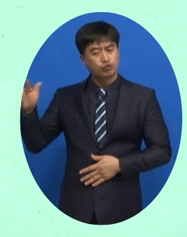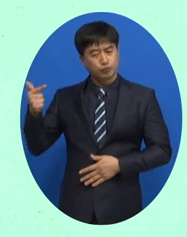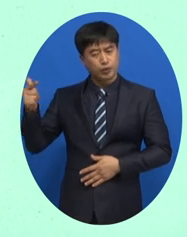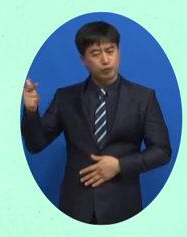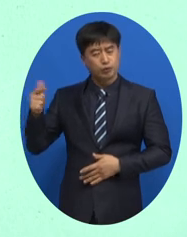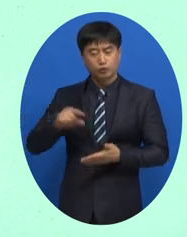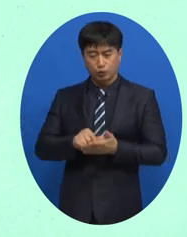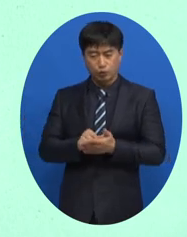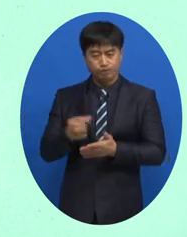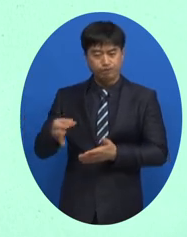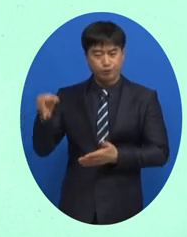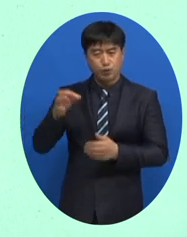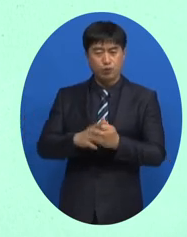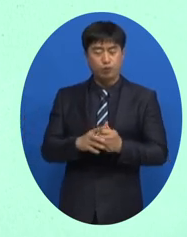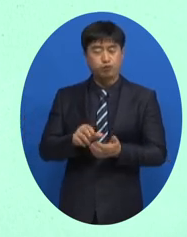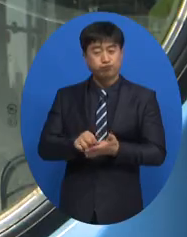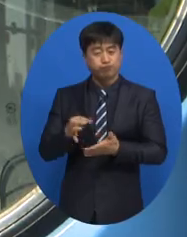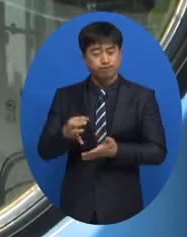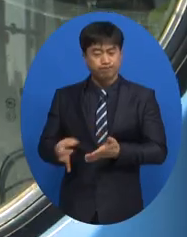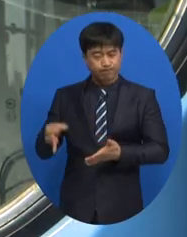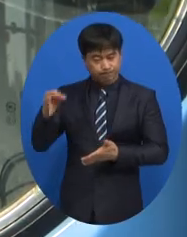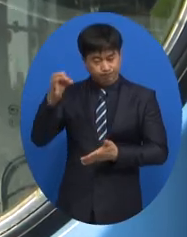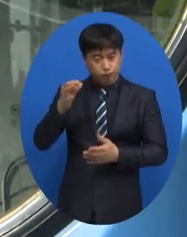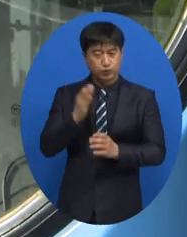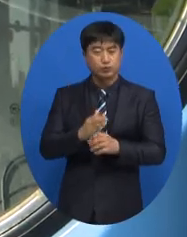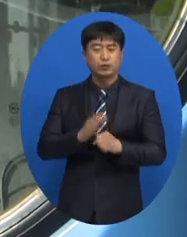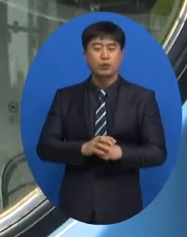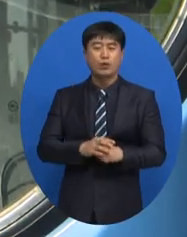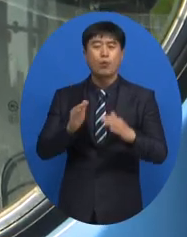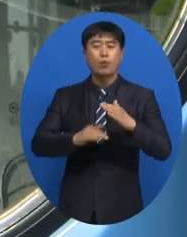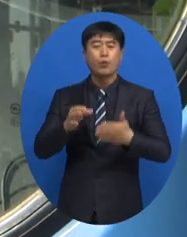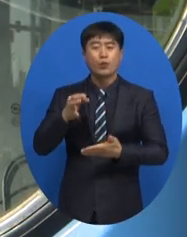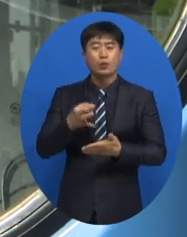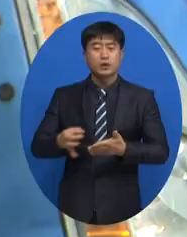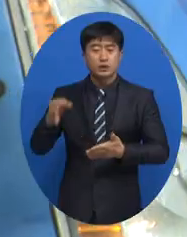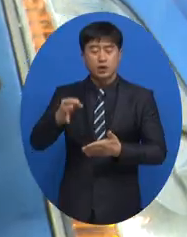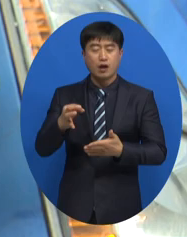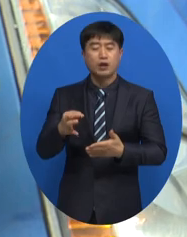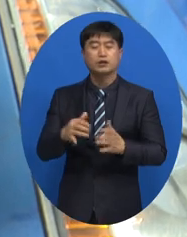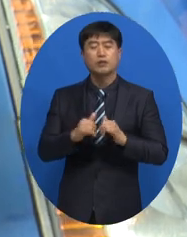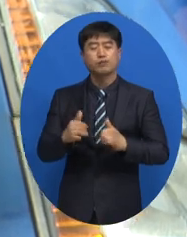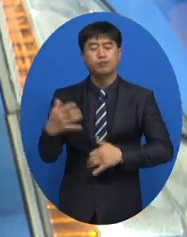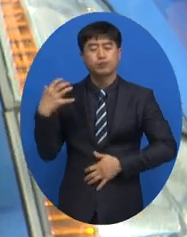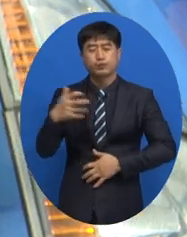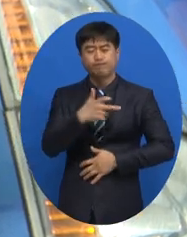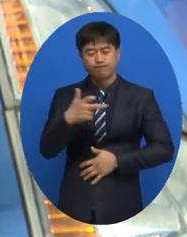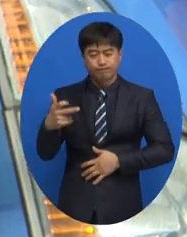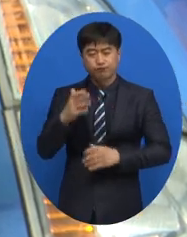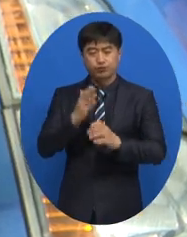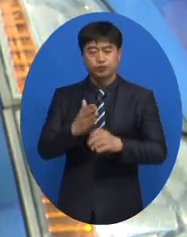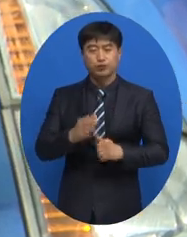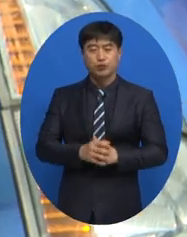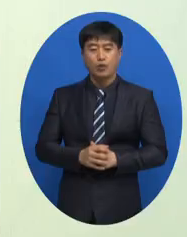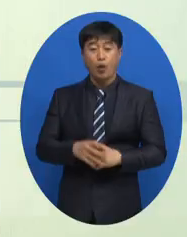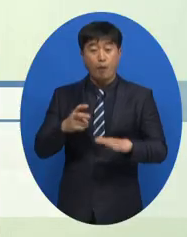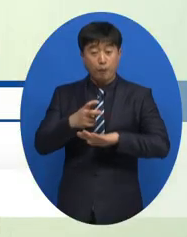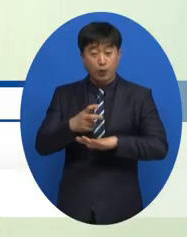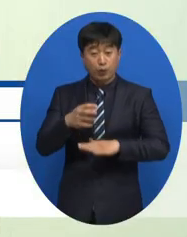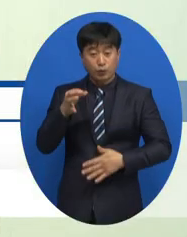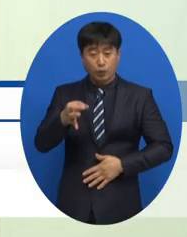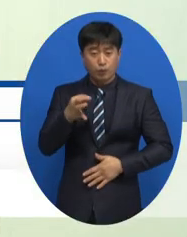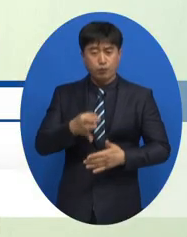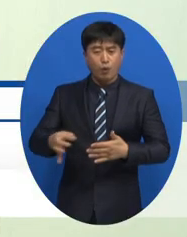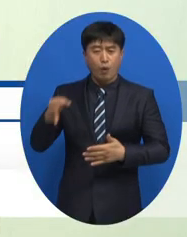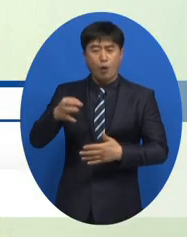되는 겁니다. 고물가가 이어지고 있는 가운데 잇따른 공공요금 인상으로 서민 부담이 커지고 있는 상황입니다. 너무